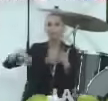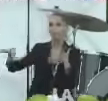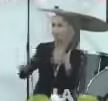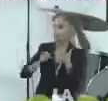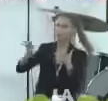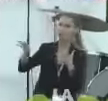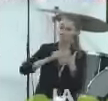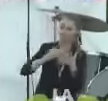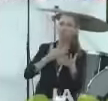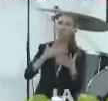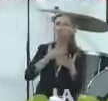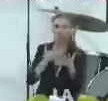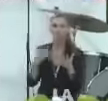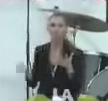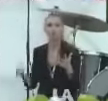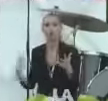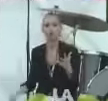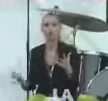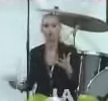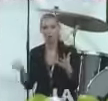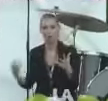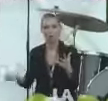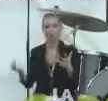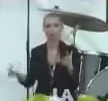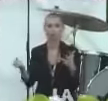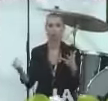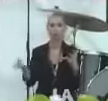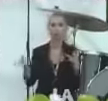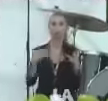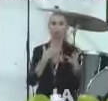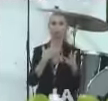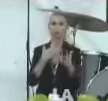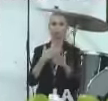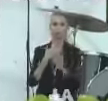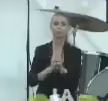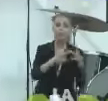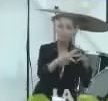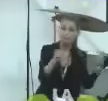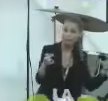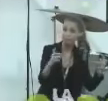la ciccia, non sta nei nostri piccoli imprenditori.